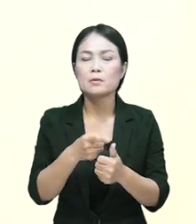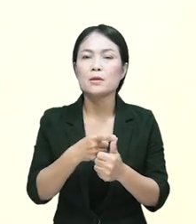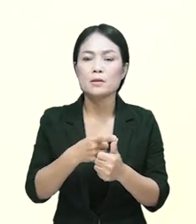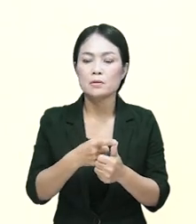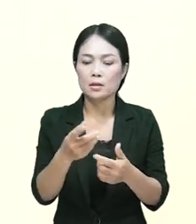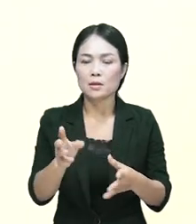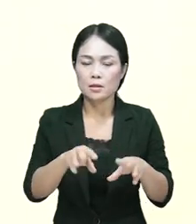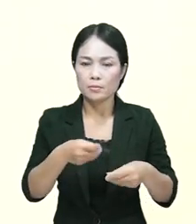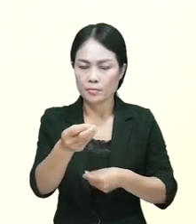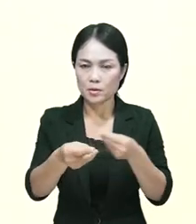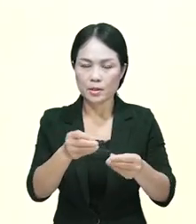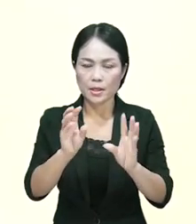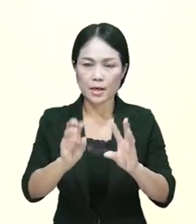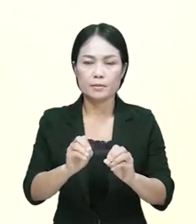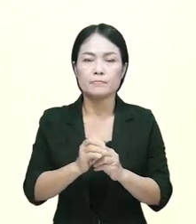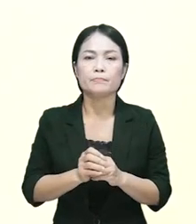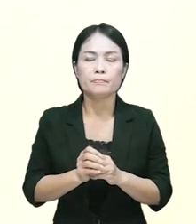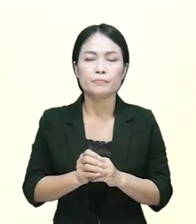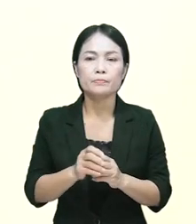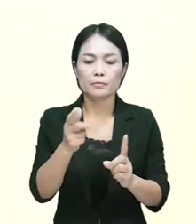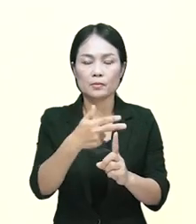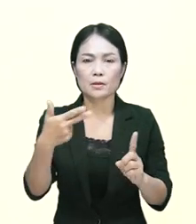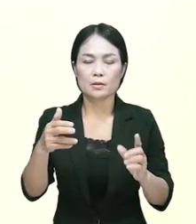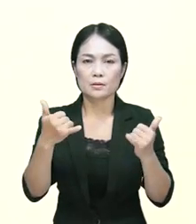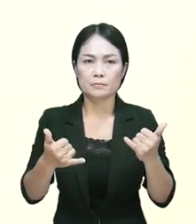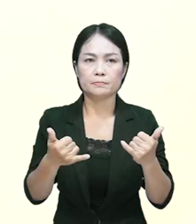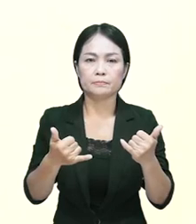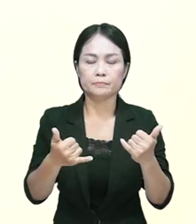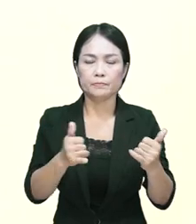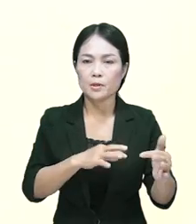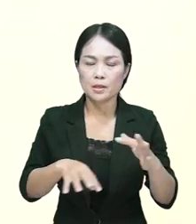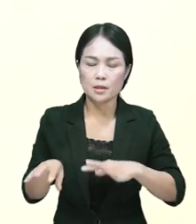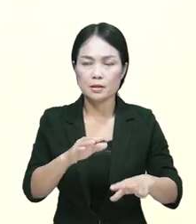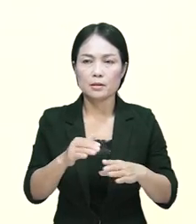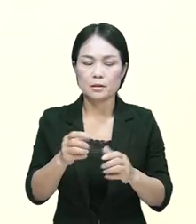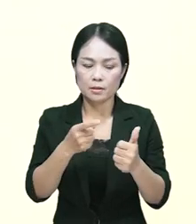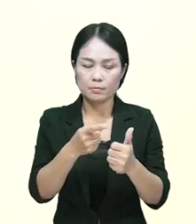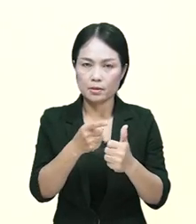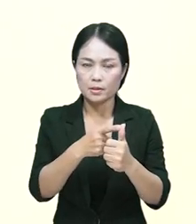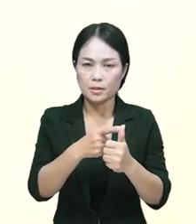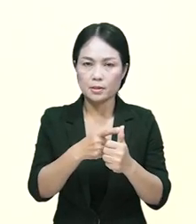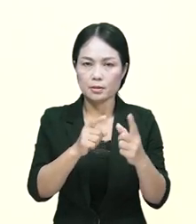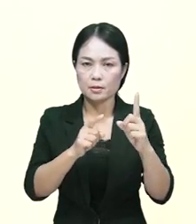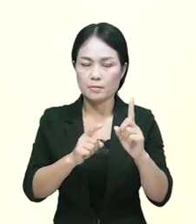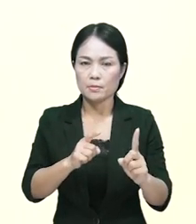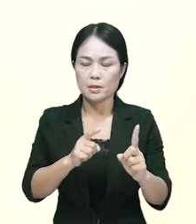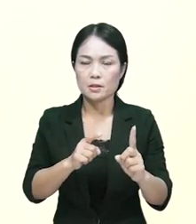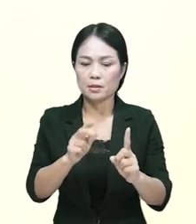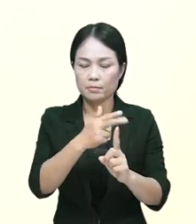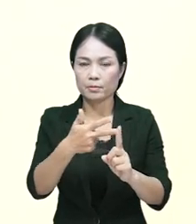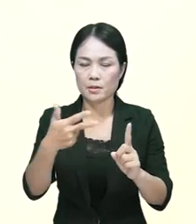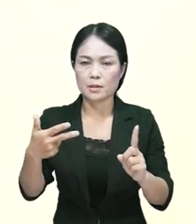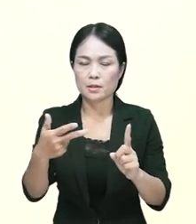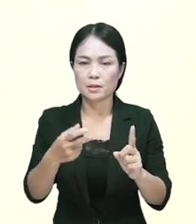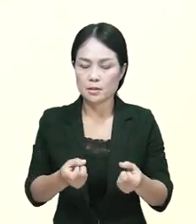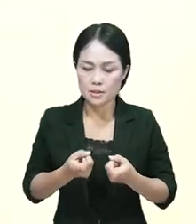លក់ដាច់ណាកូនណាដោយសារតែឃ្លាខាងនេះជាសកម្មភាពដែលកើតឡើងមុនគេទី1អញ្ចឹងឃ្លាខាងនេះគឺជា